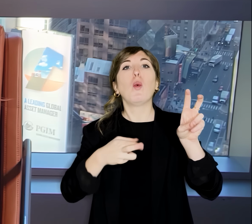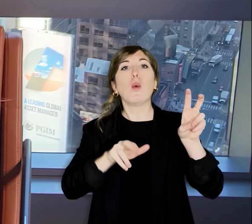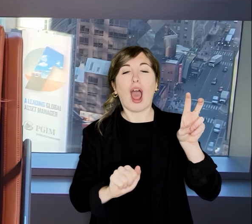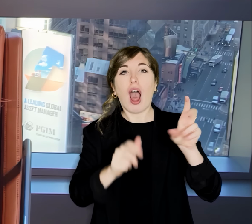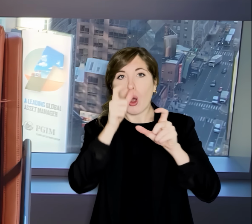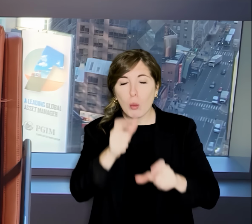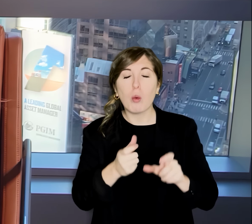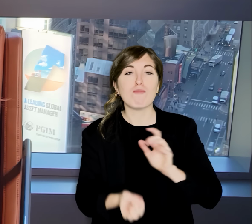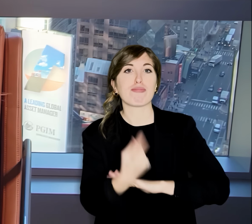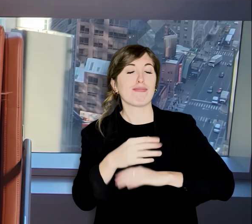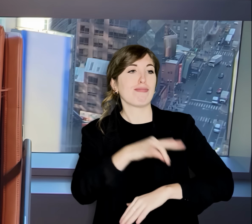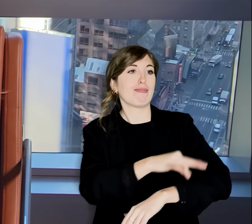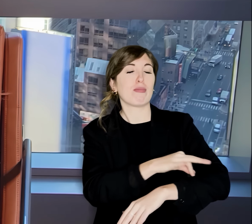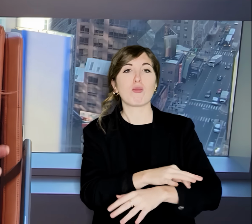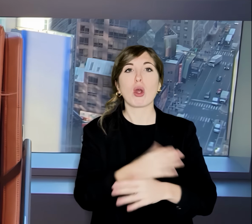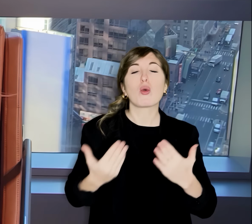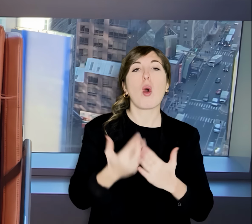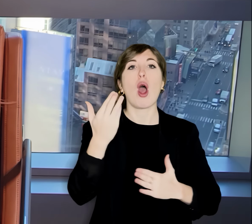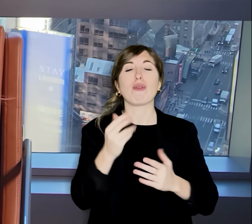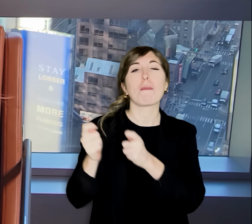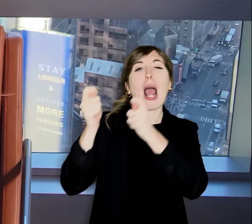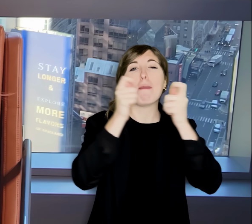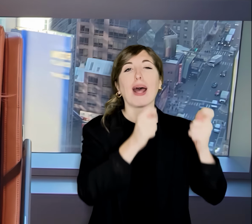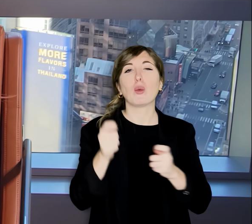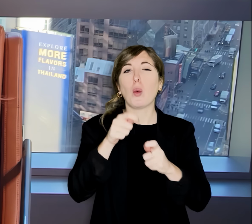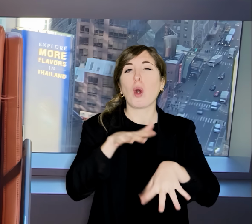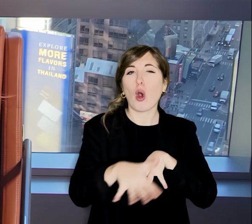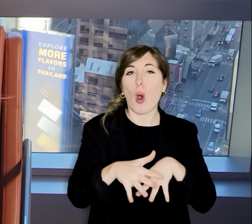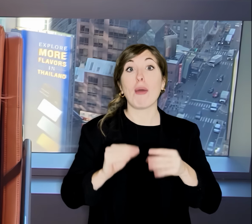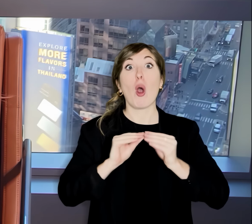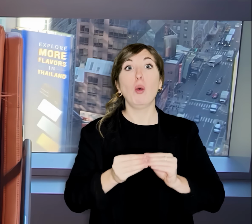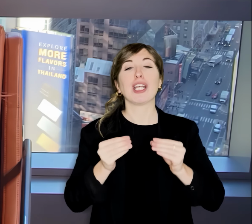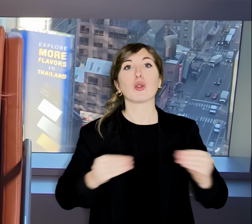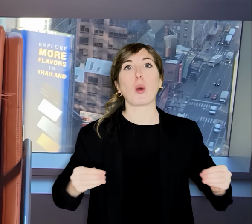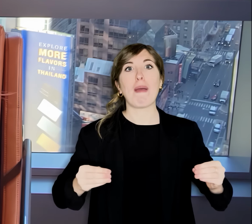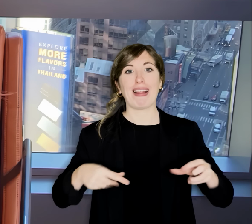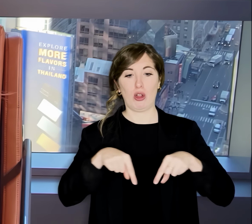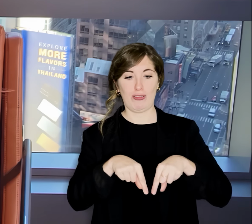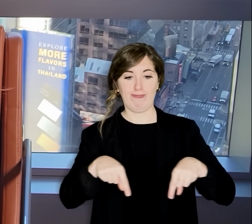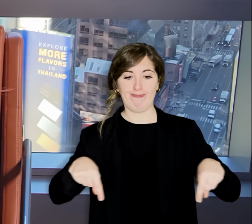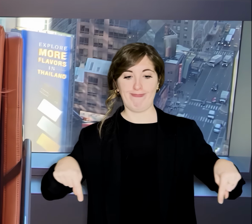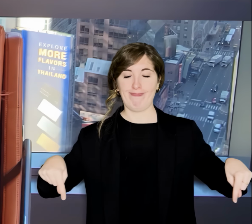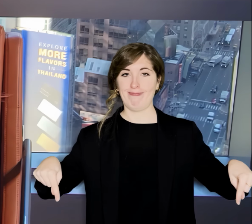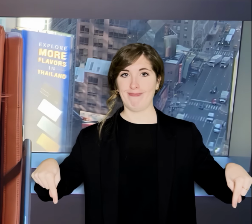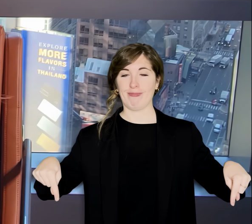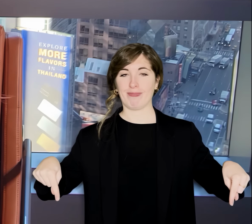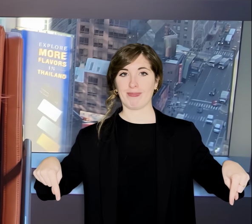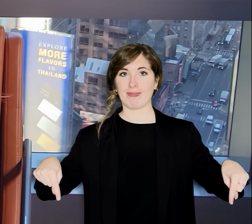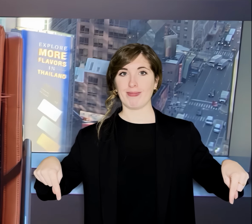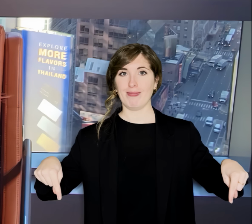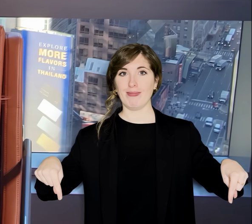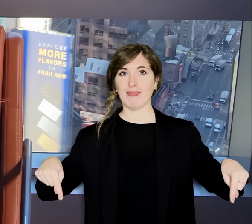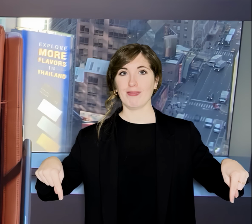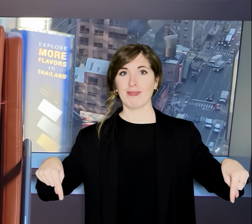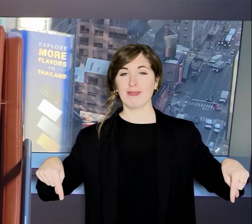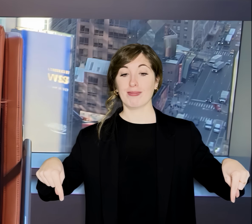quella che adesso diventa anche difficile da pronunciare ma dermatoscopia a epiluminescenza E